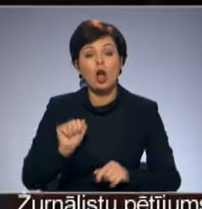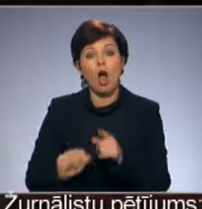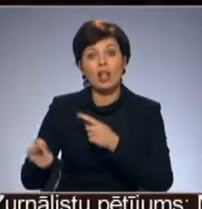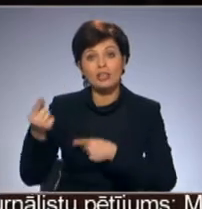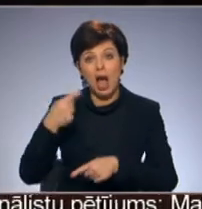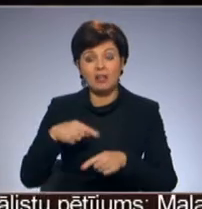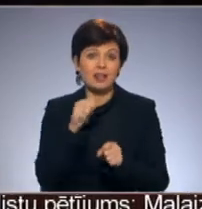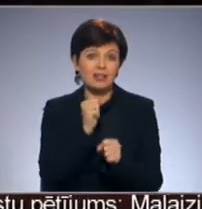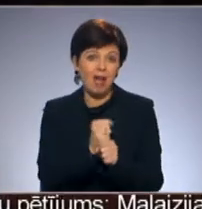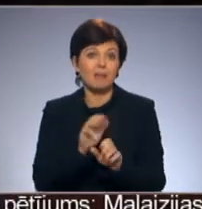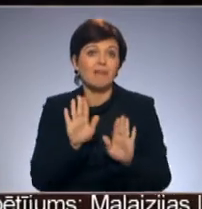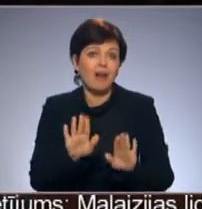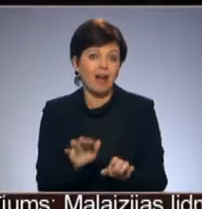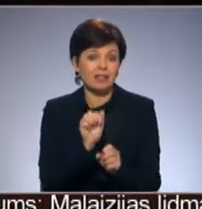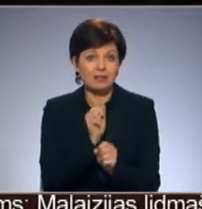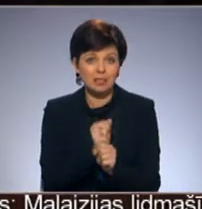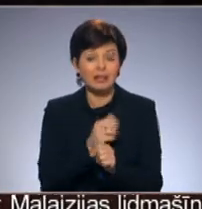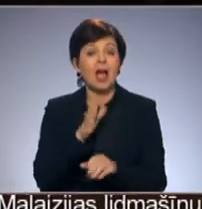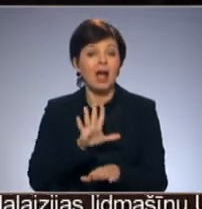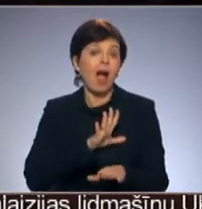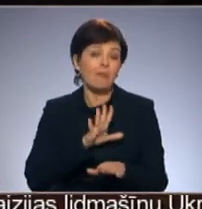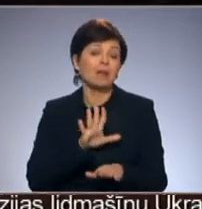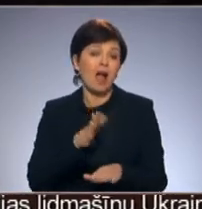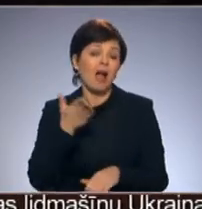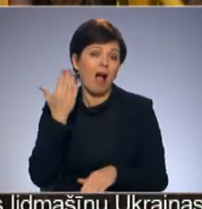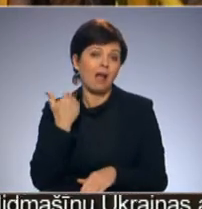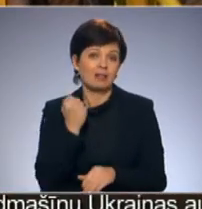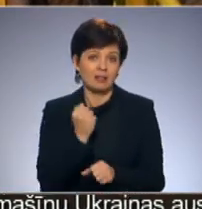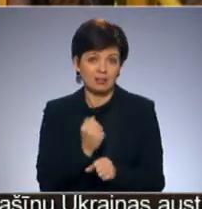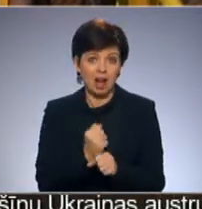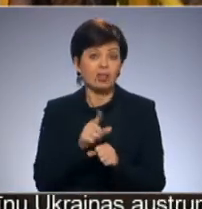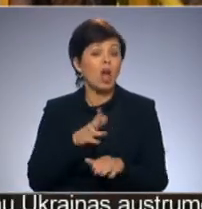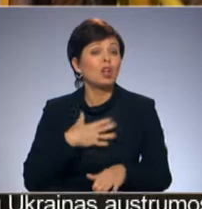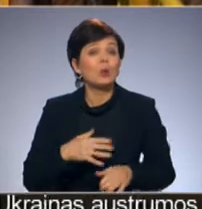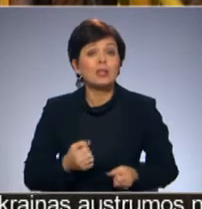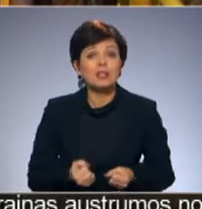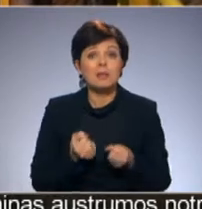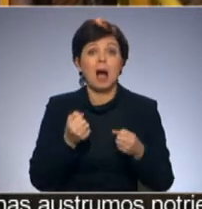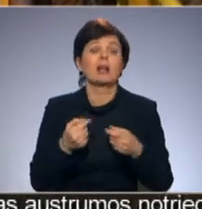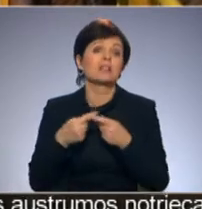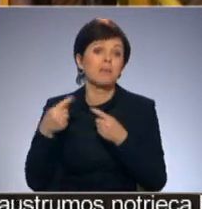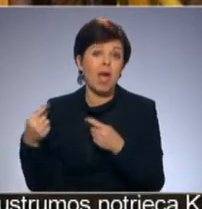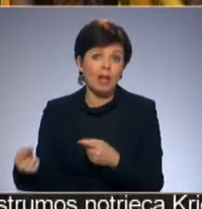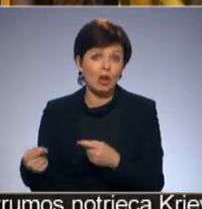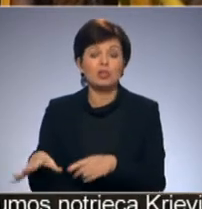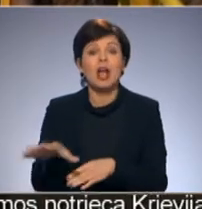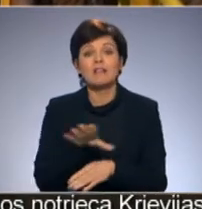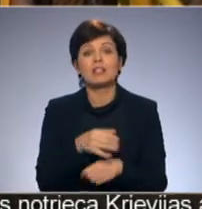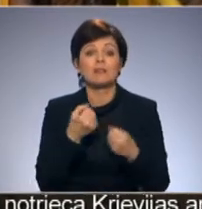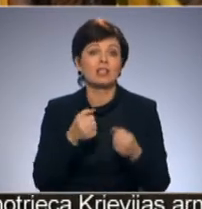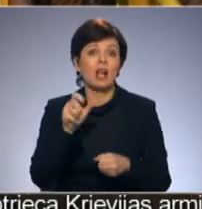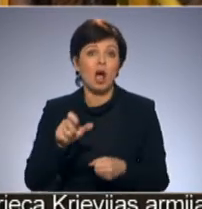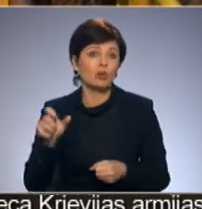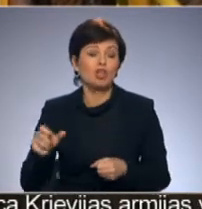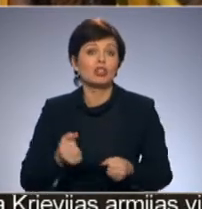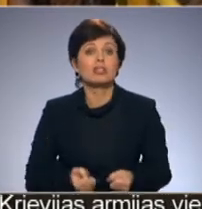darbā un varēsim strādāt tā, kā to darījām kādreiz. Ļoti smags periods visiem cilvēkiem, visiem strādājošiem. Ļoti